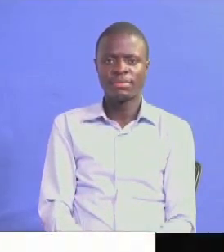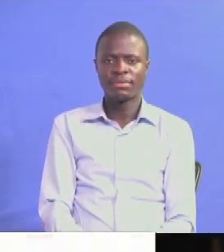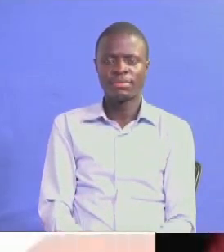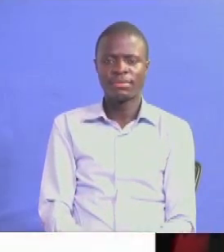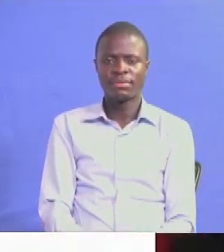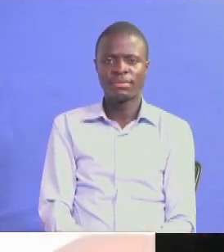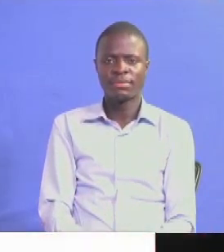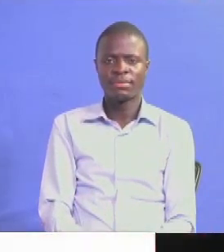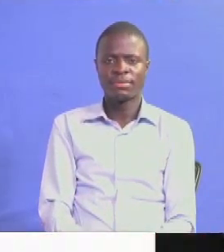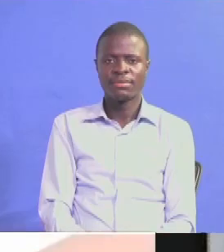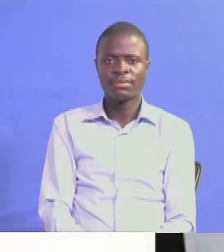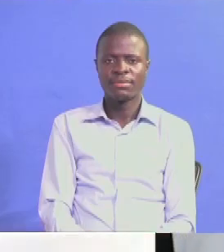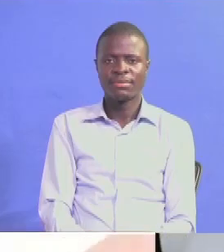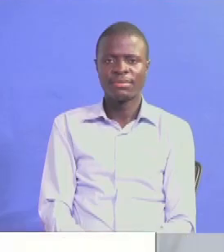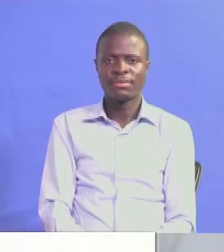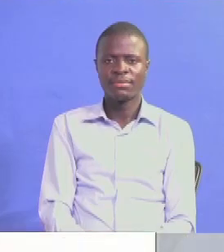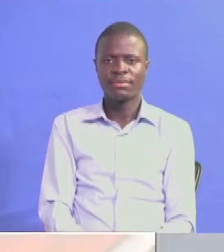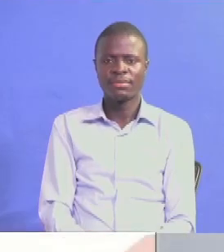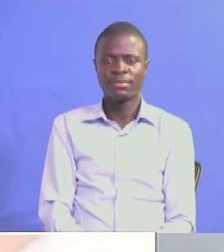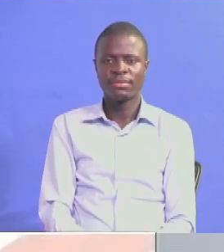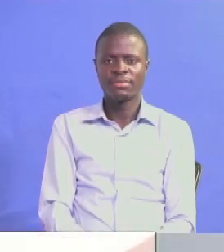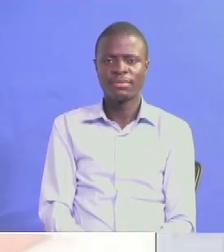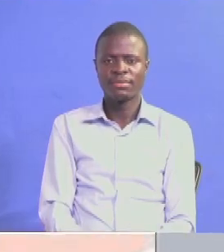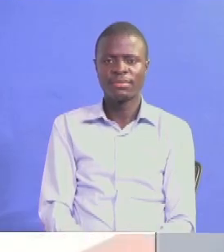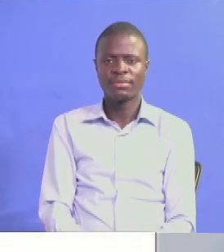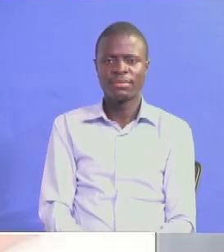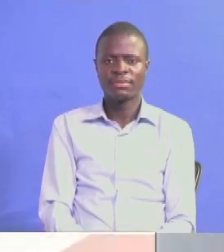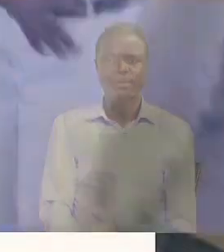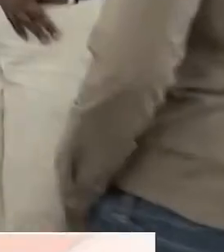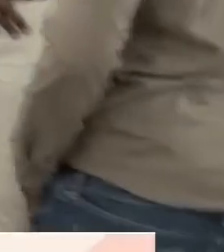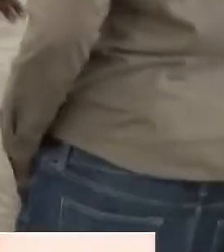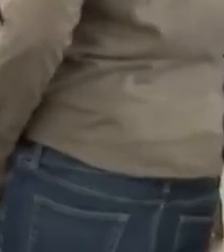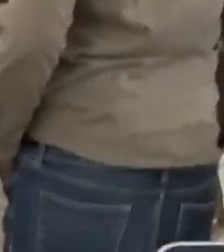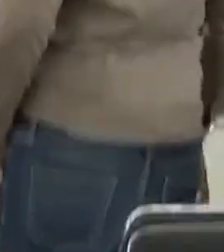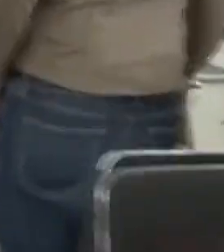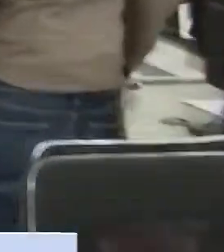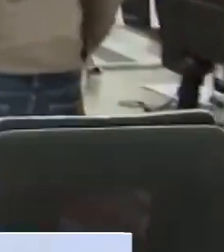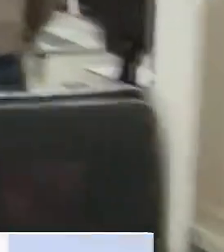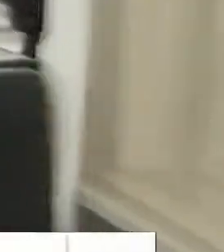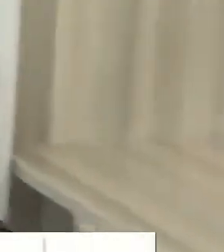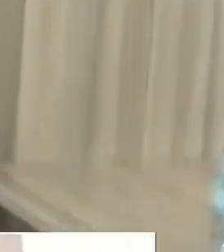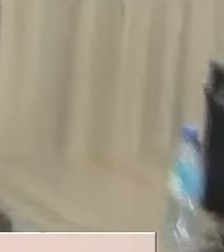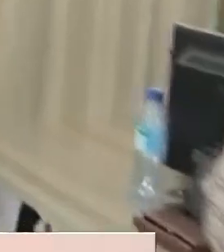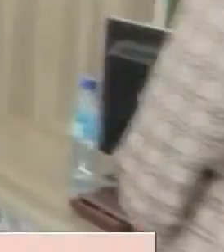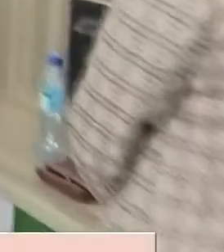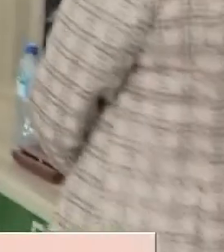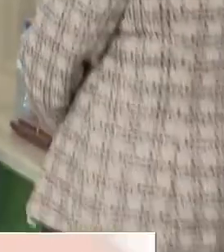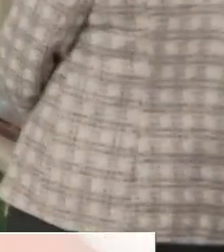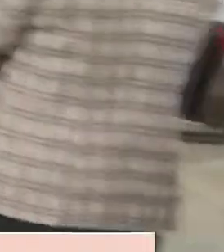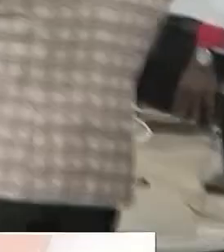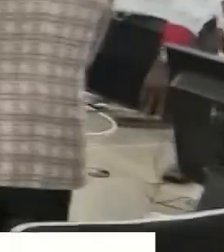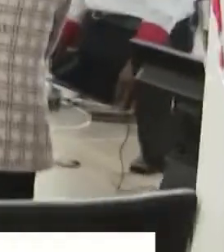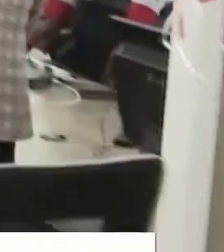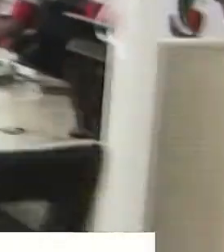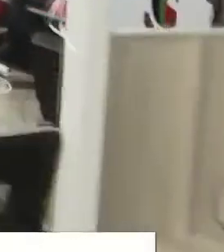katika mabadiliko ya taifa huku akidokeza umuhimu wa kukumbatia ugatuzi Vile Vile Naibu Rais alibainisha kuwa